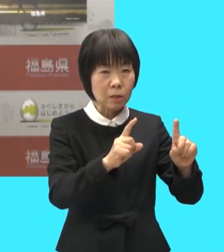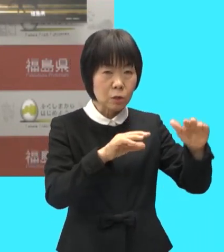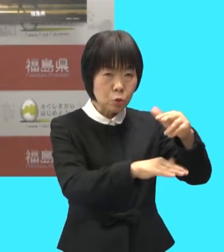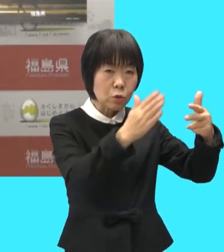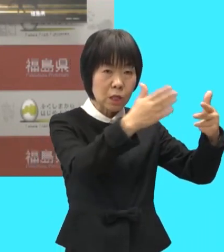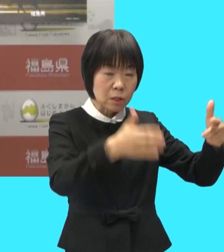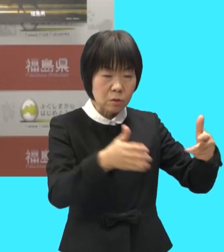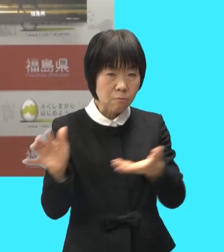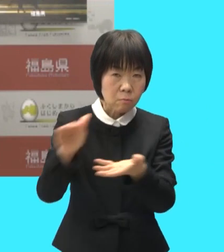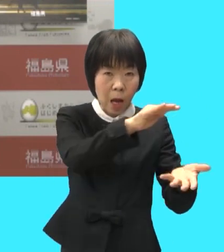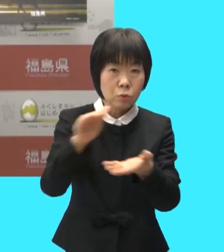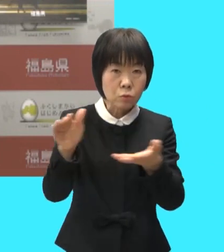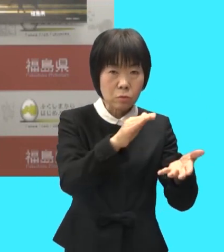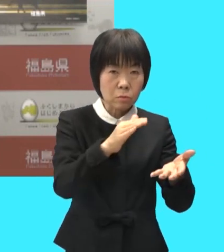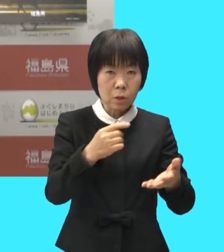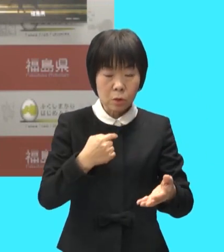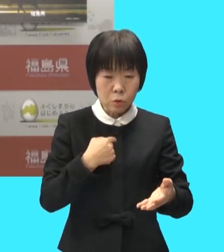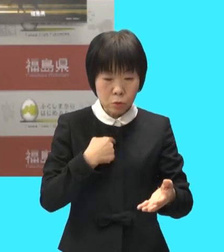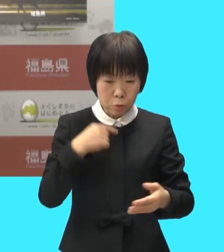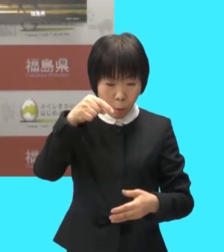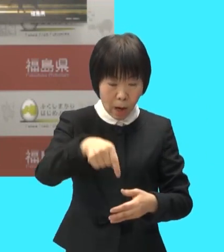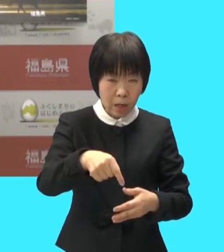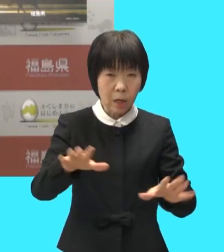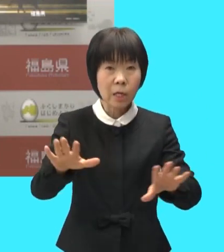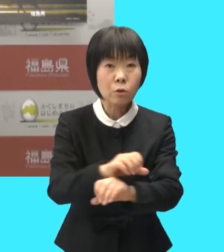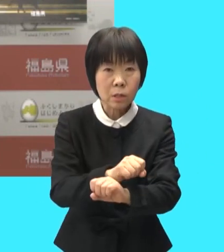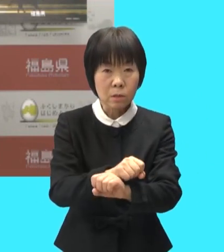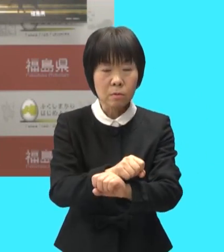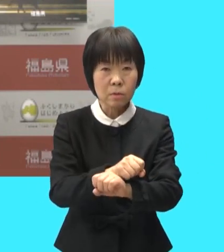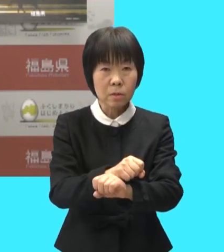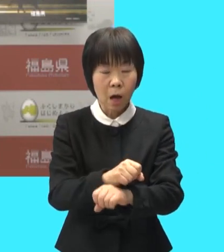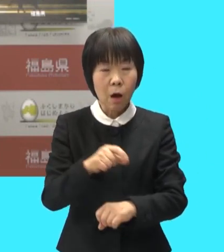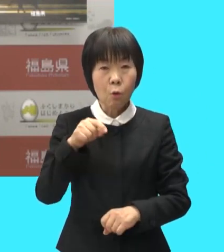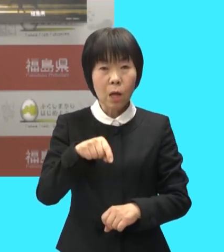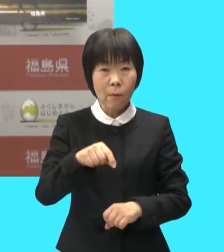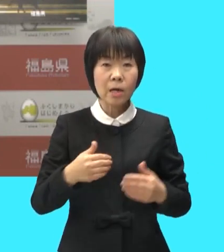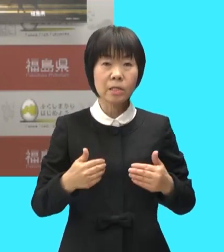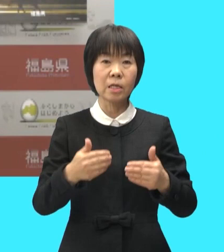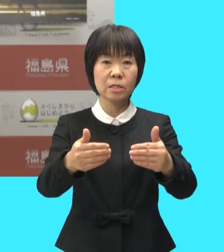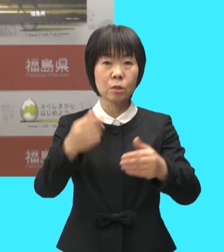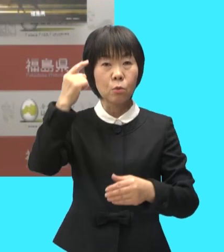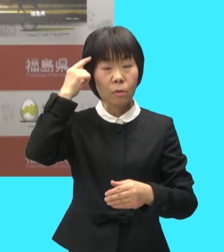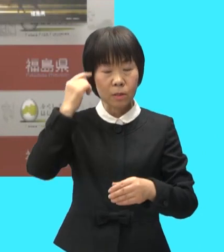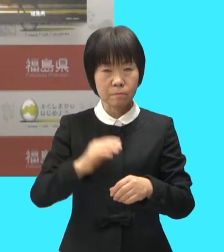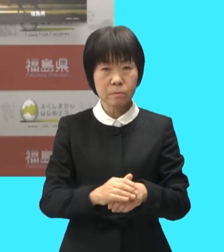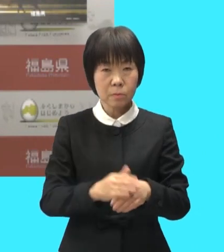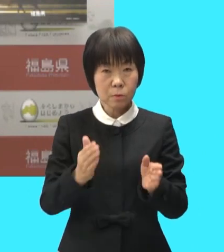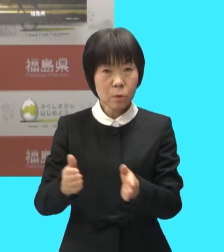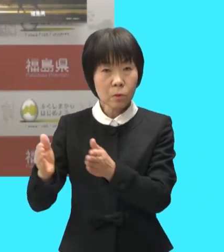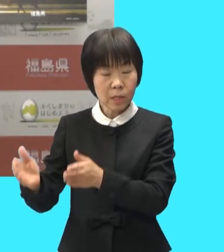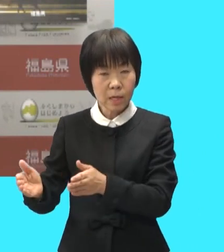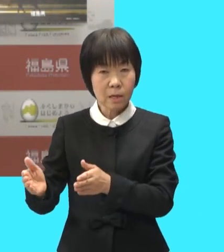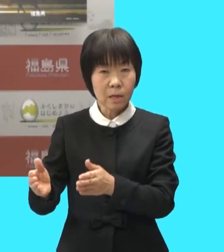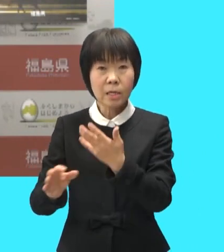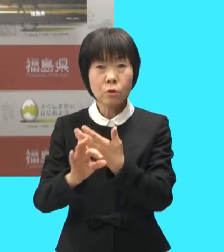によって目の前、身の回りからなくなっている。これは前進だとは思います。ただ一方でそ